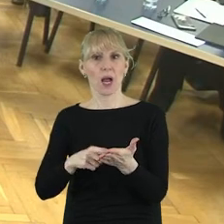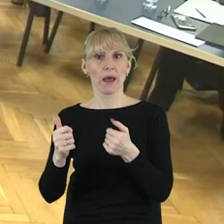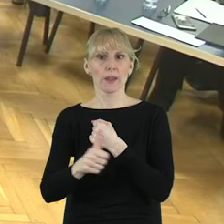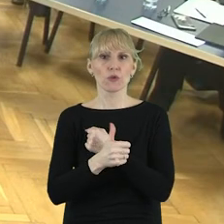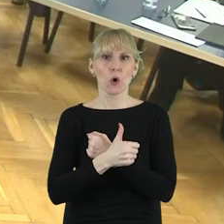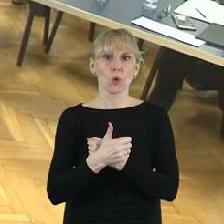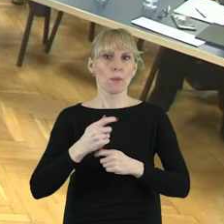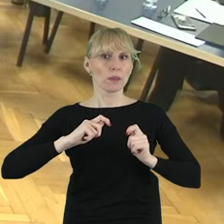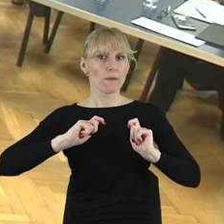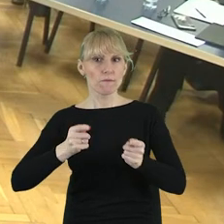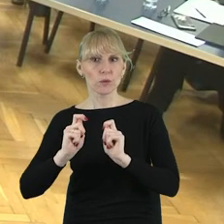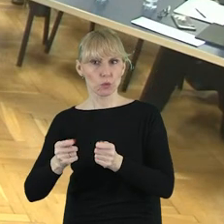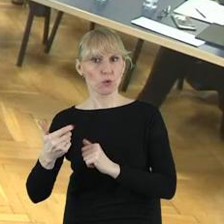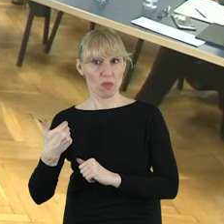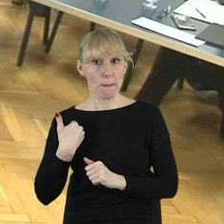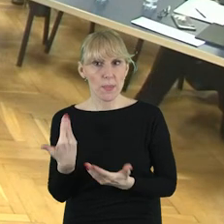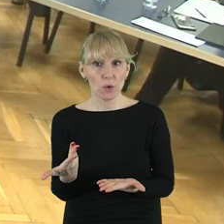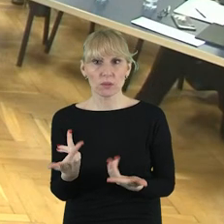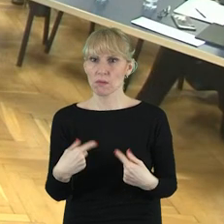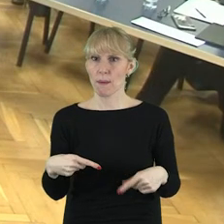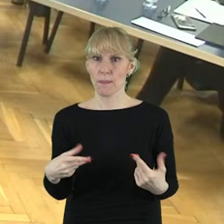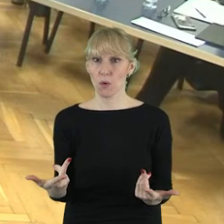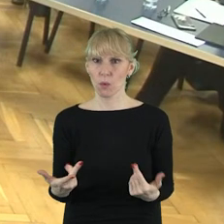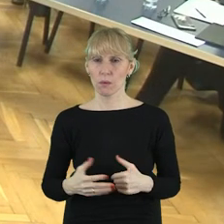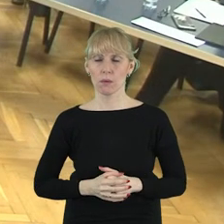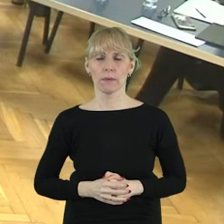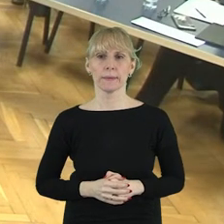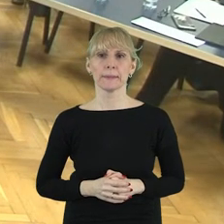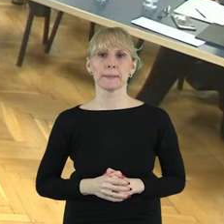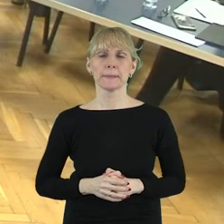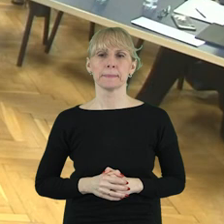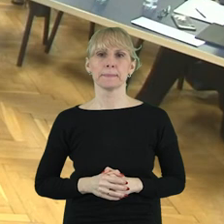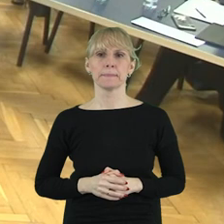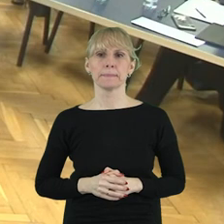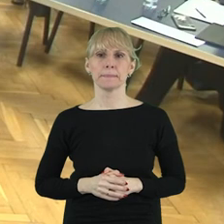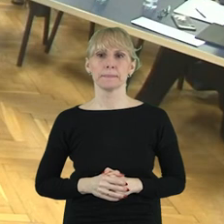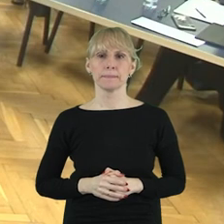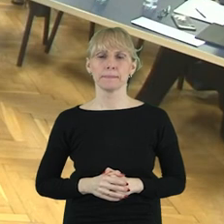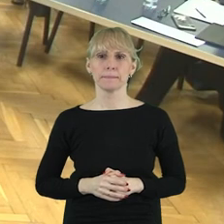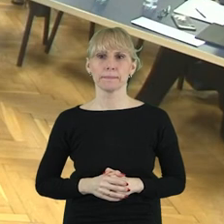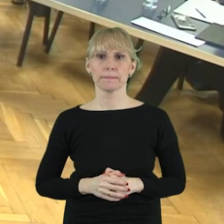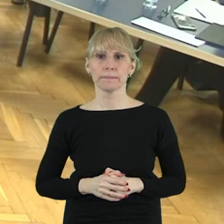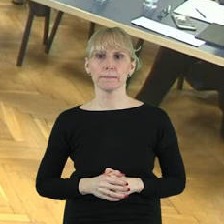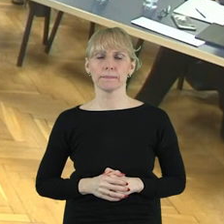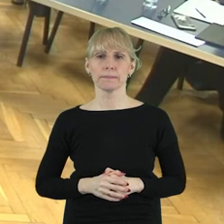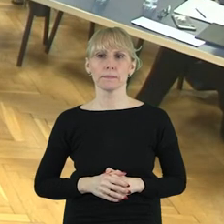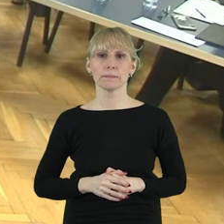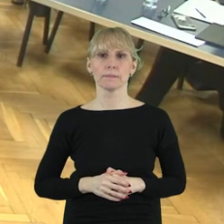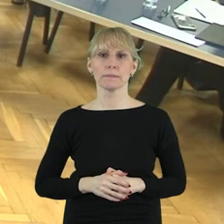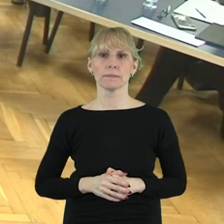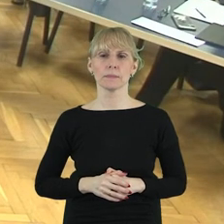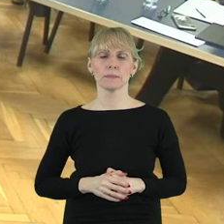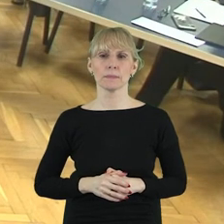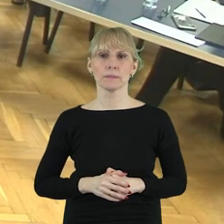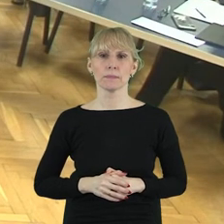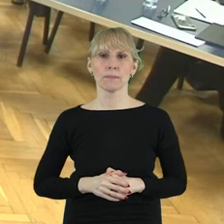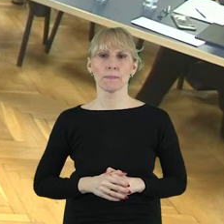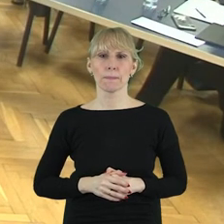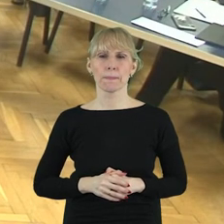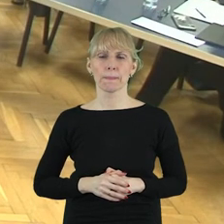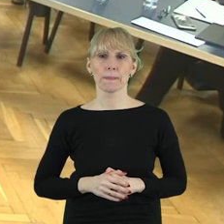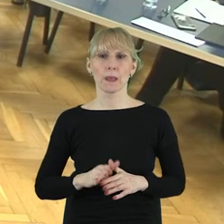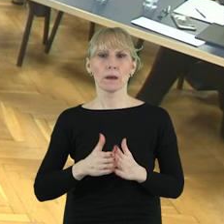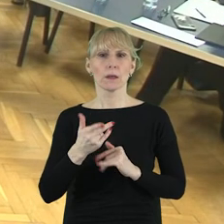wymagane kompletne uzupełnienia. Chciałbym się również dowiedzieć, czy uzupełnienia dotyczyły wskazania brakujących przedstawicieli